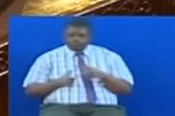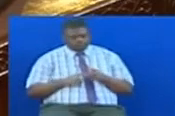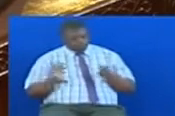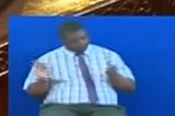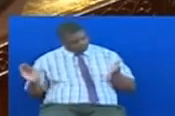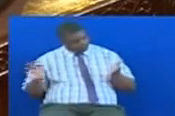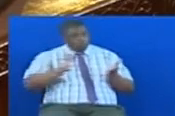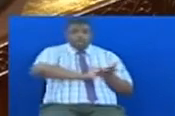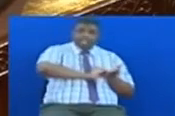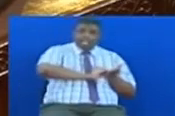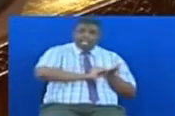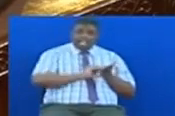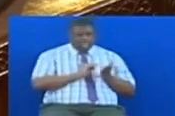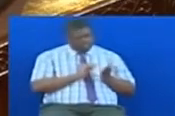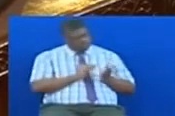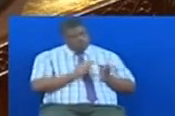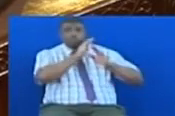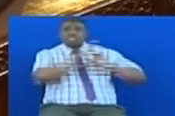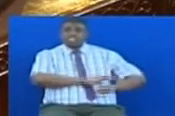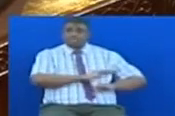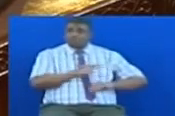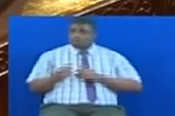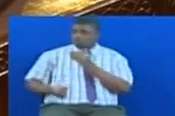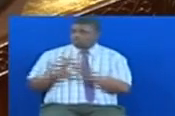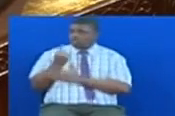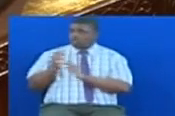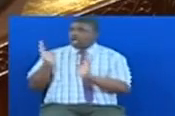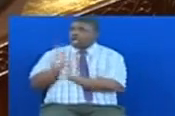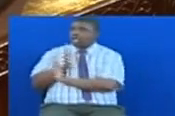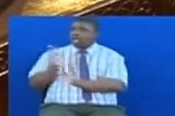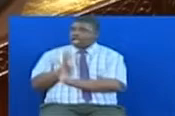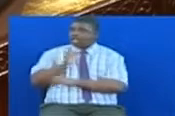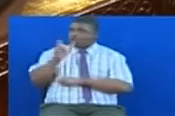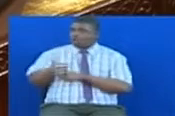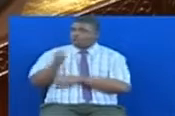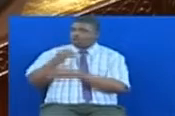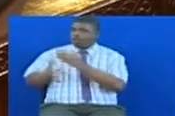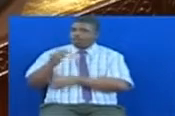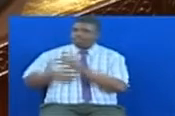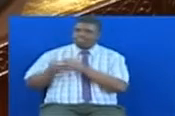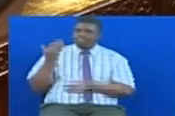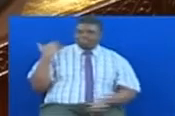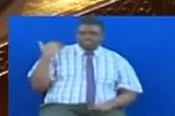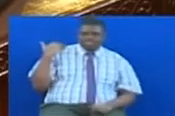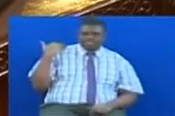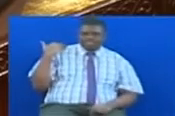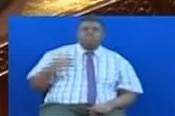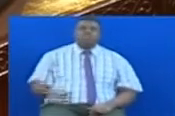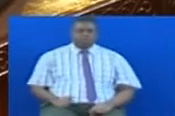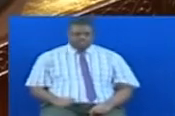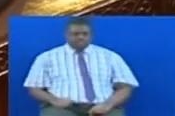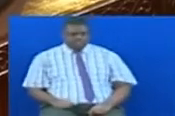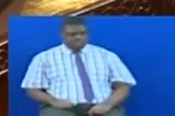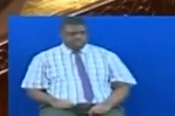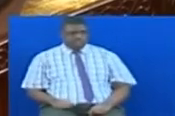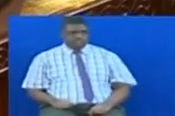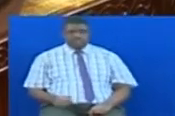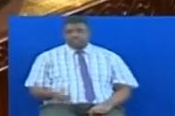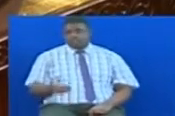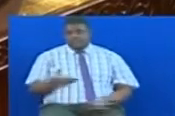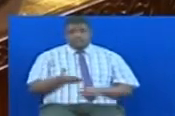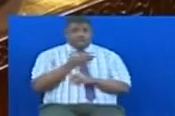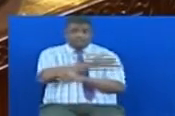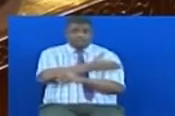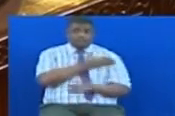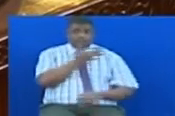imewekwa ama imeweza kuridhiwa kutokana na hali ya watu wenye ulemavu ilivyokuwa hapo awali. Tunafahamu kabisa